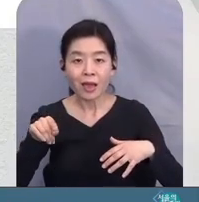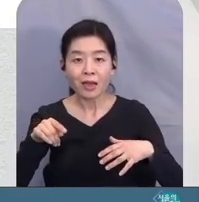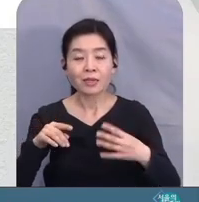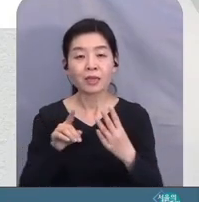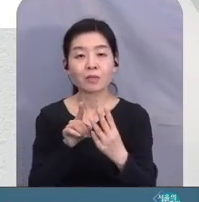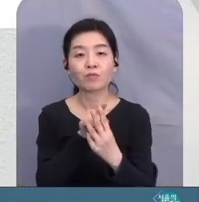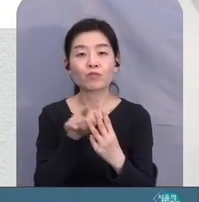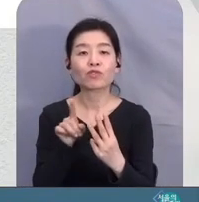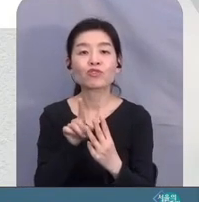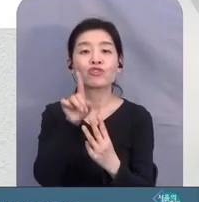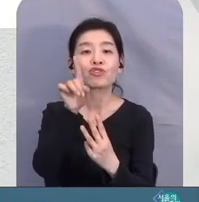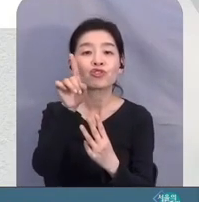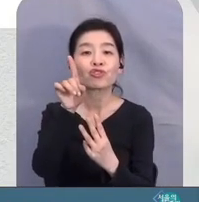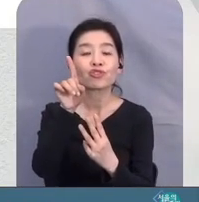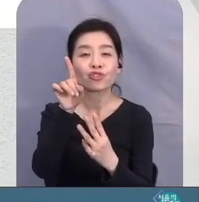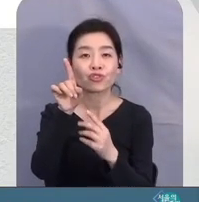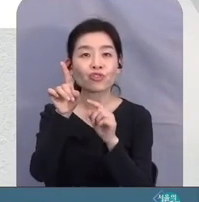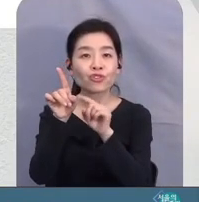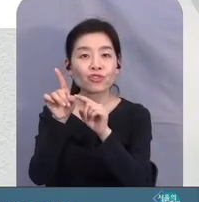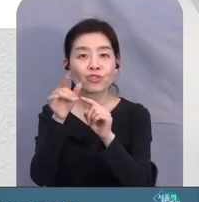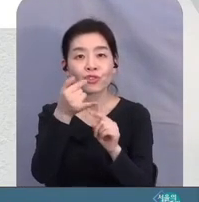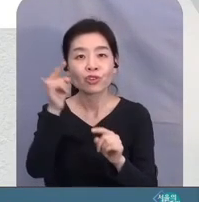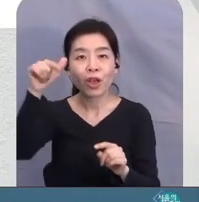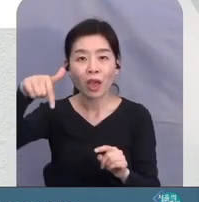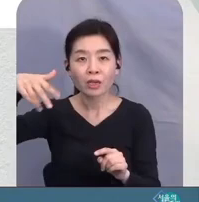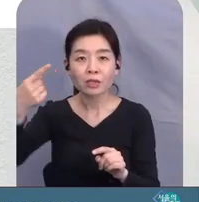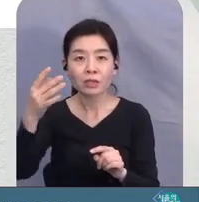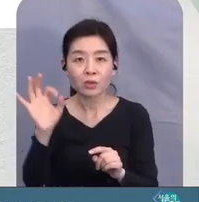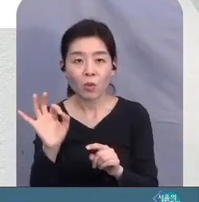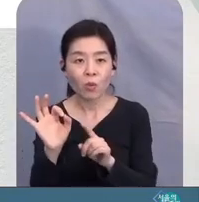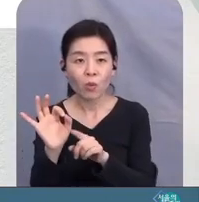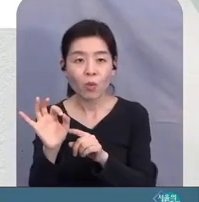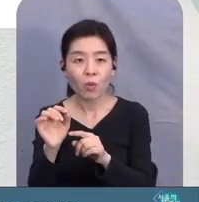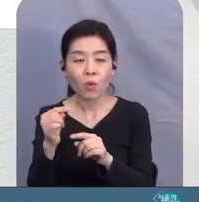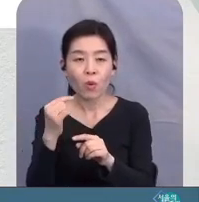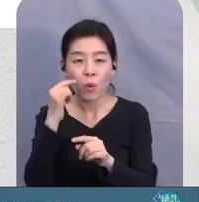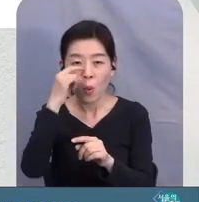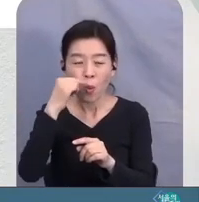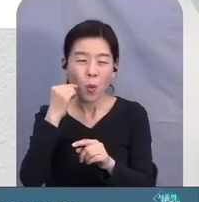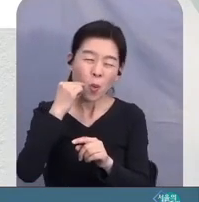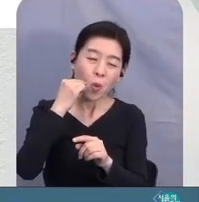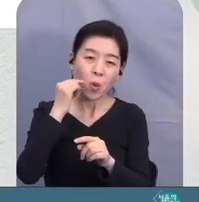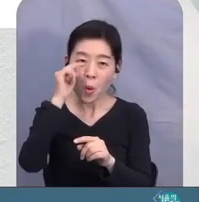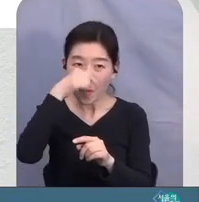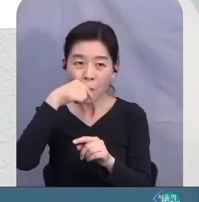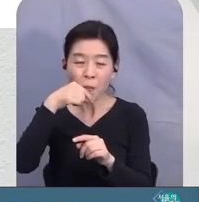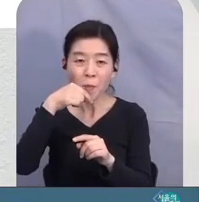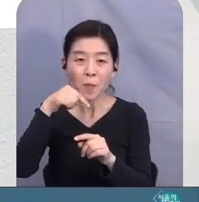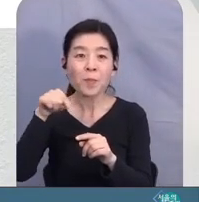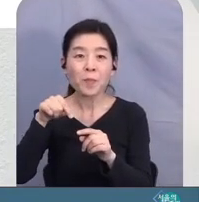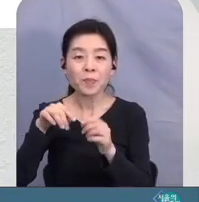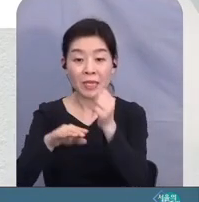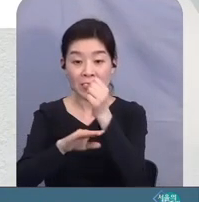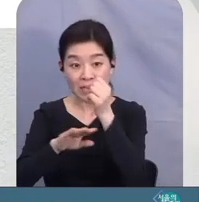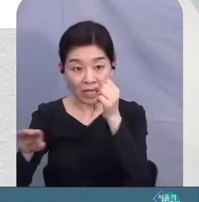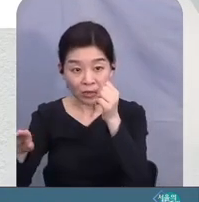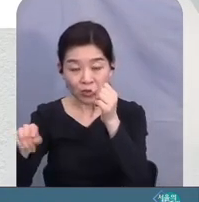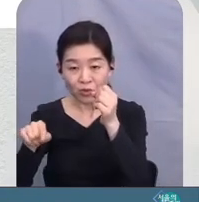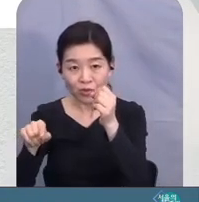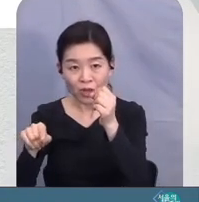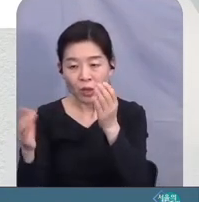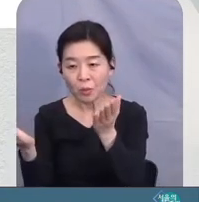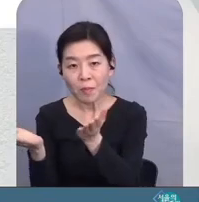1만 핵종이 오염 정도가 방류 기준에 부합되는 거예요. 나머지 3분의